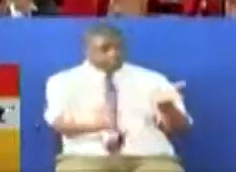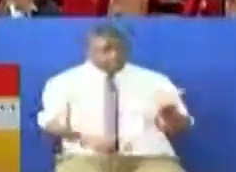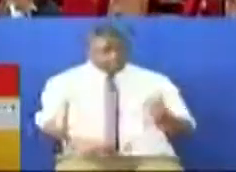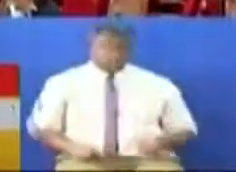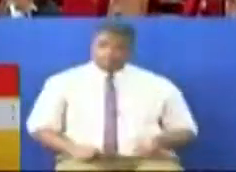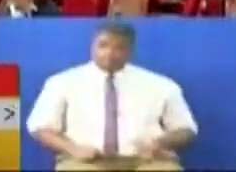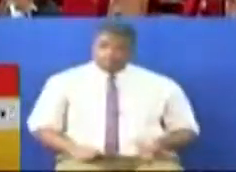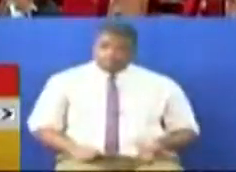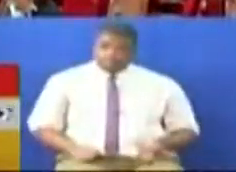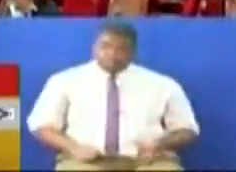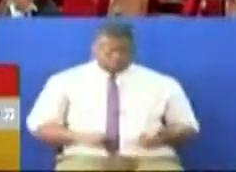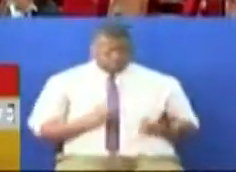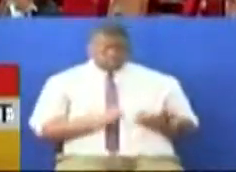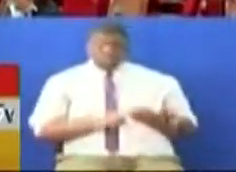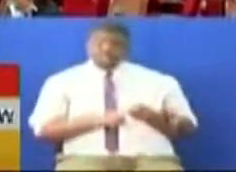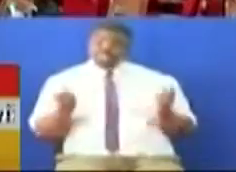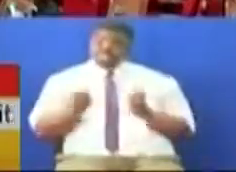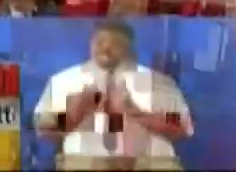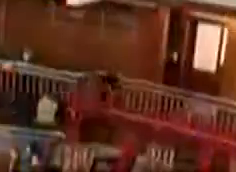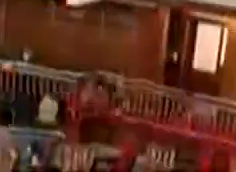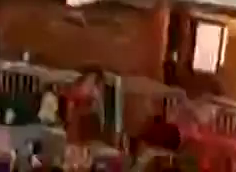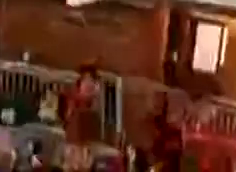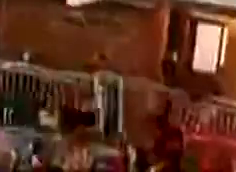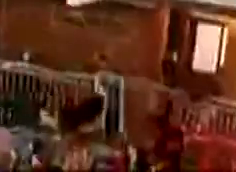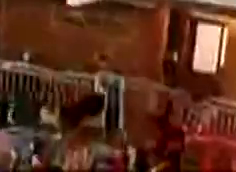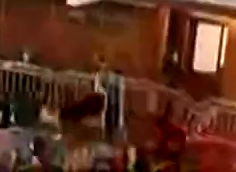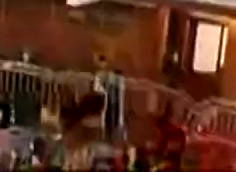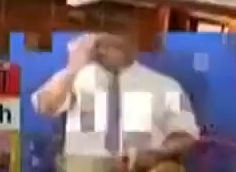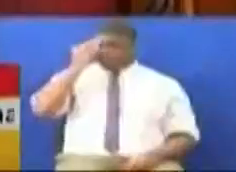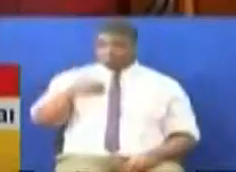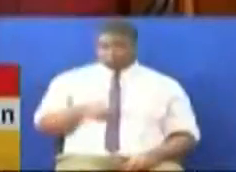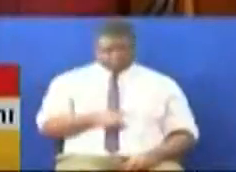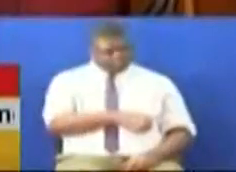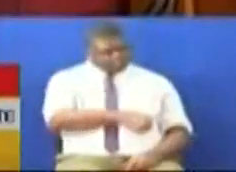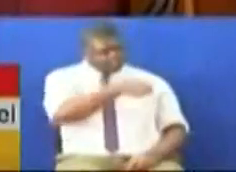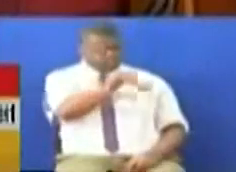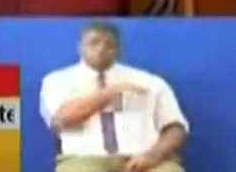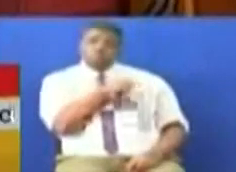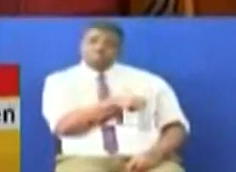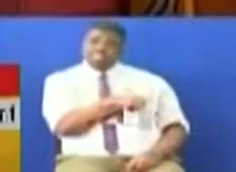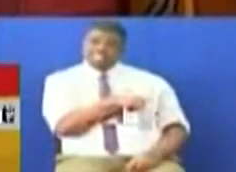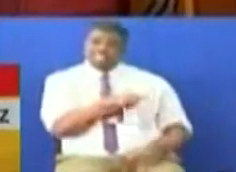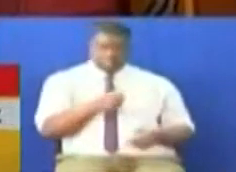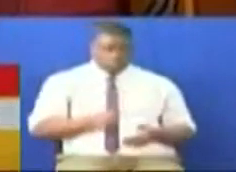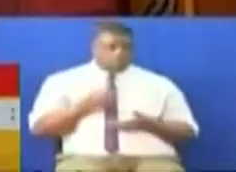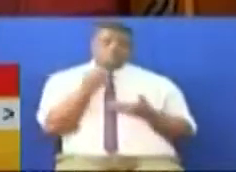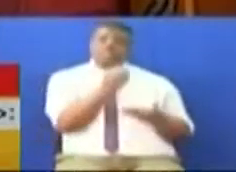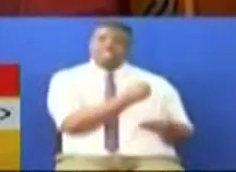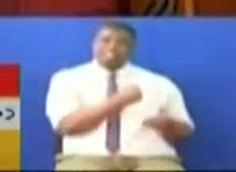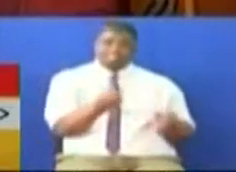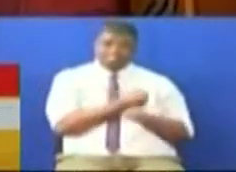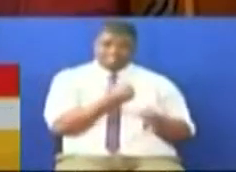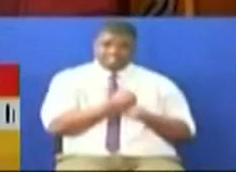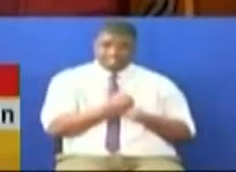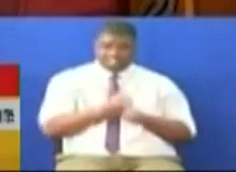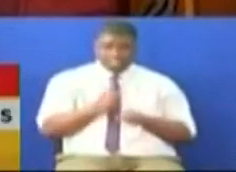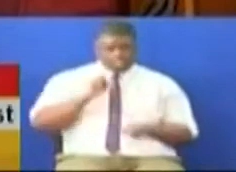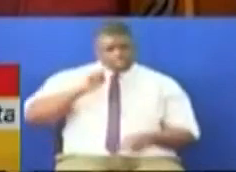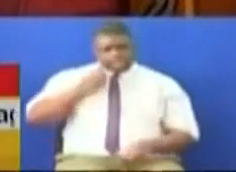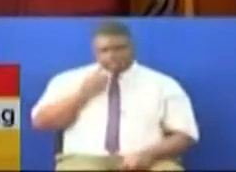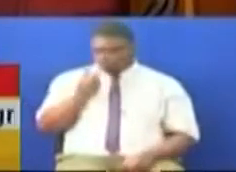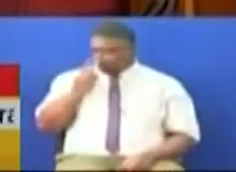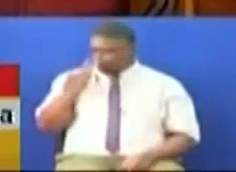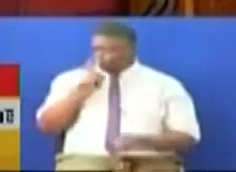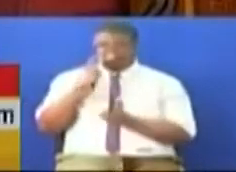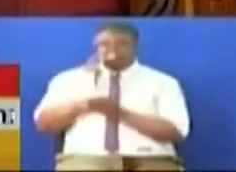tulikusudia. Lakini pia, Mheshimiwa Speaker, tunajua kabisa mifuko hii ilikuwa inafanya uwekezaji. Leo ukijaribu kuangalia fedha za